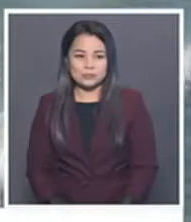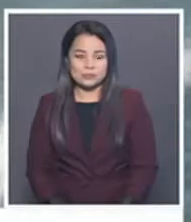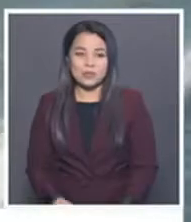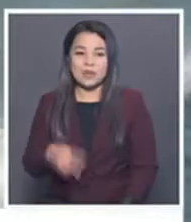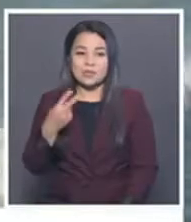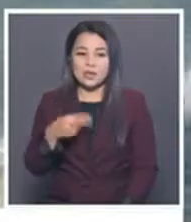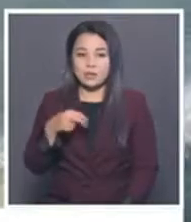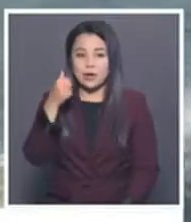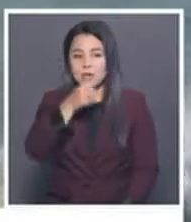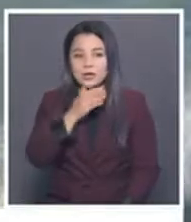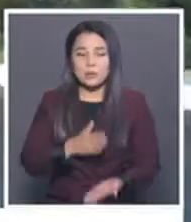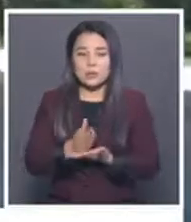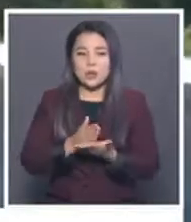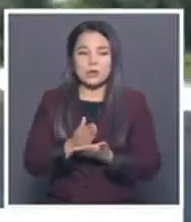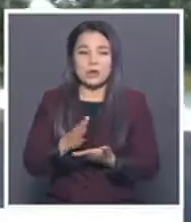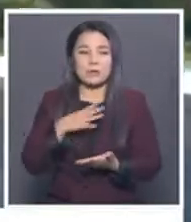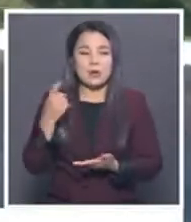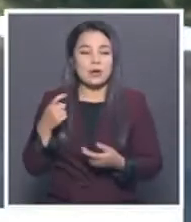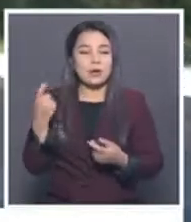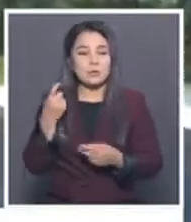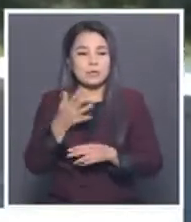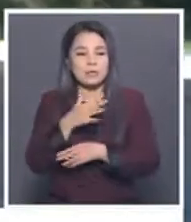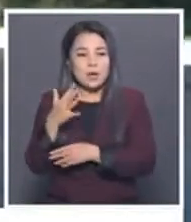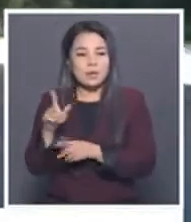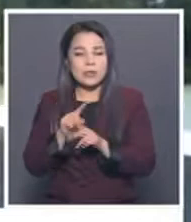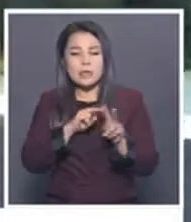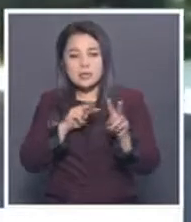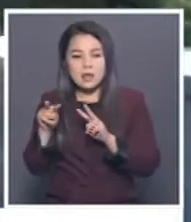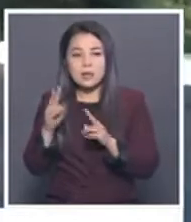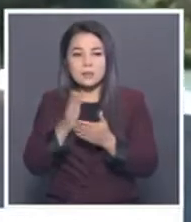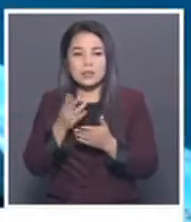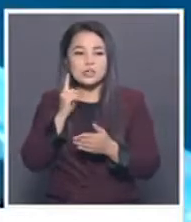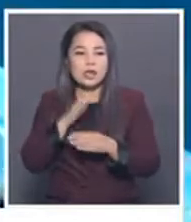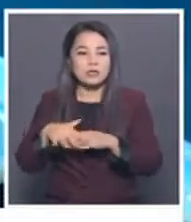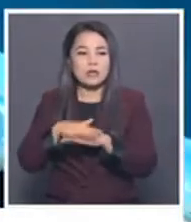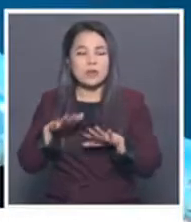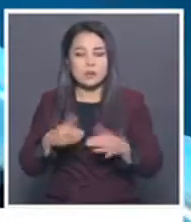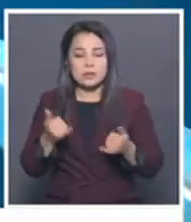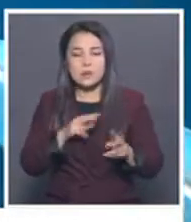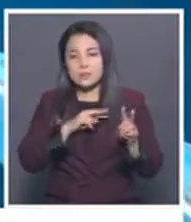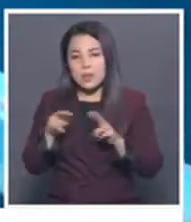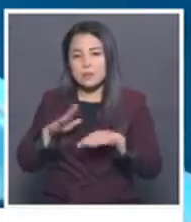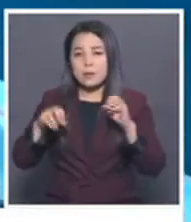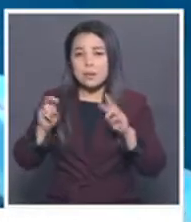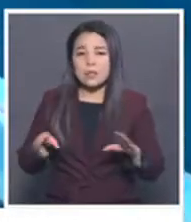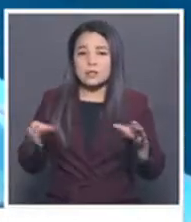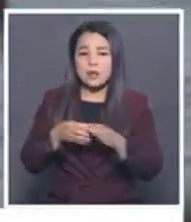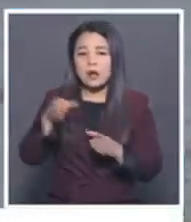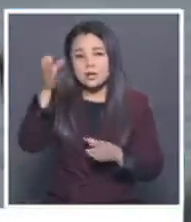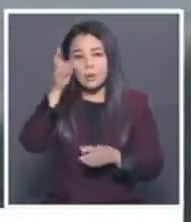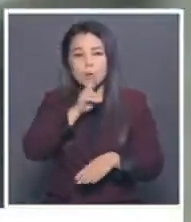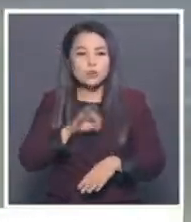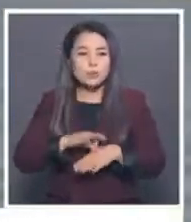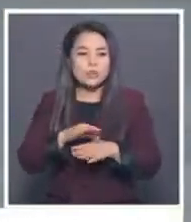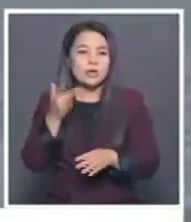20 жылдан бері орман шаруашылығымен айналысып келе жатқан Мереке Шалқар үшін жасыл алқап жанға жұмақ. Ол мұнда мамандармен бірге ғылыми жұмыстар